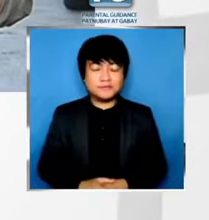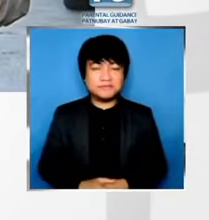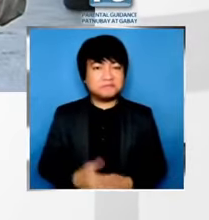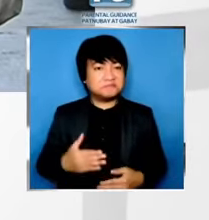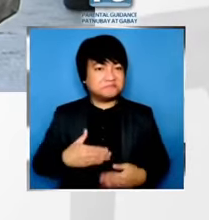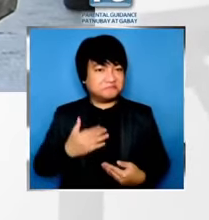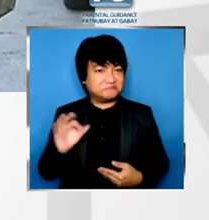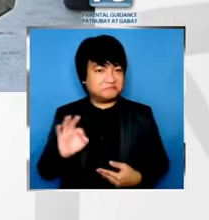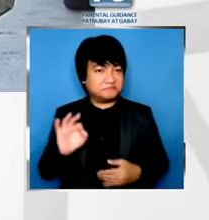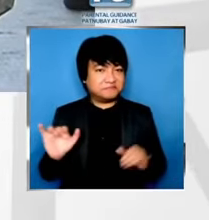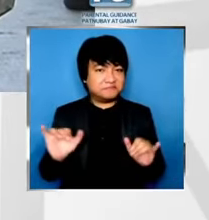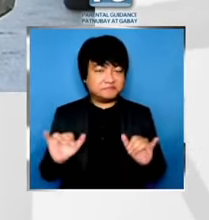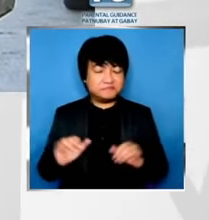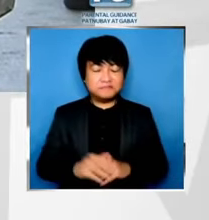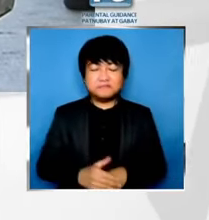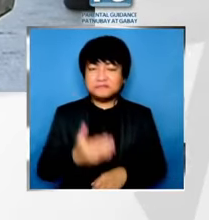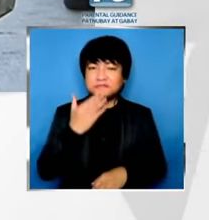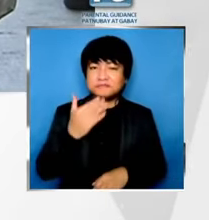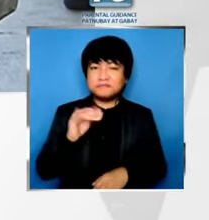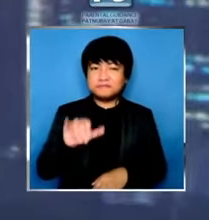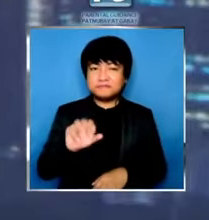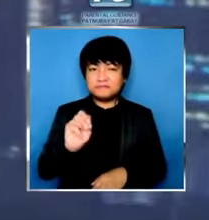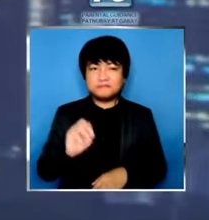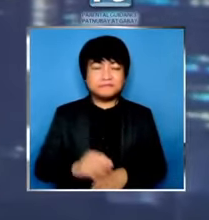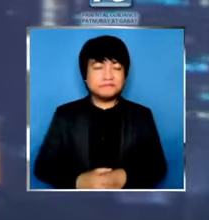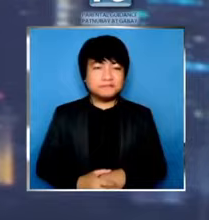Maraming salamat, JM Encinas!